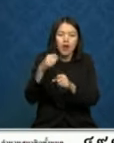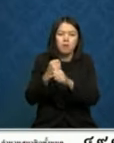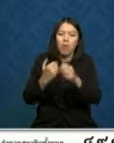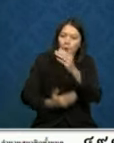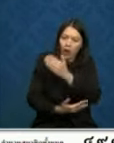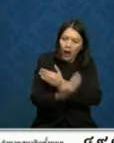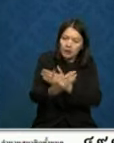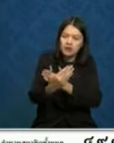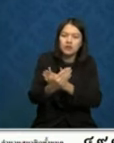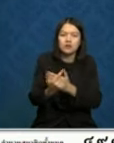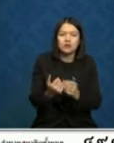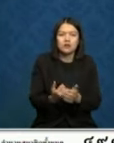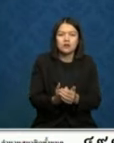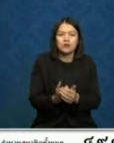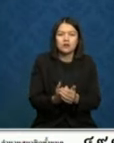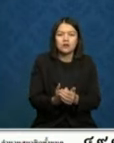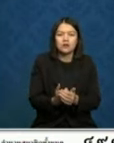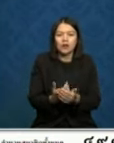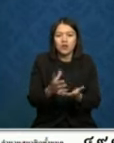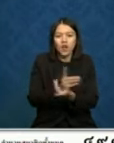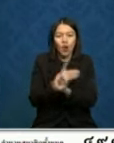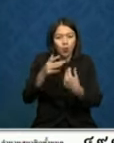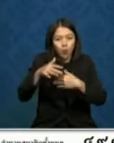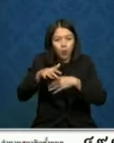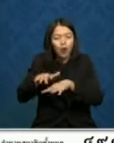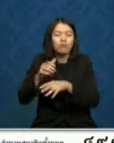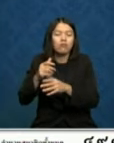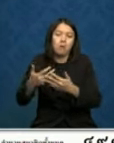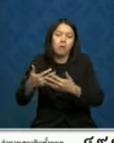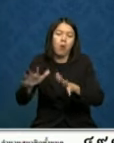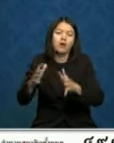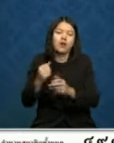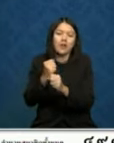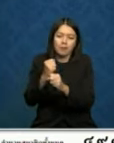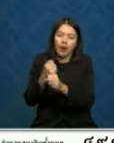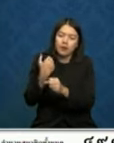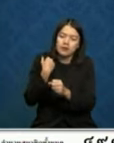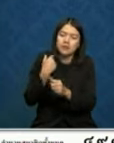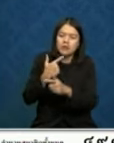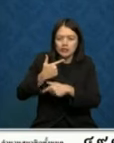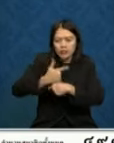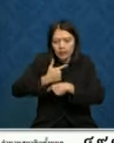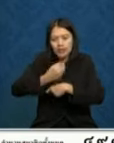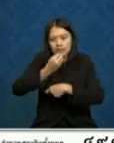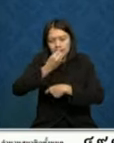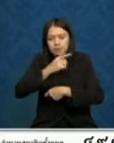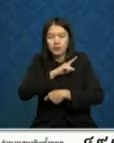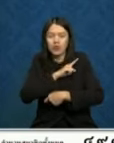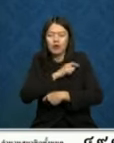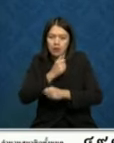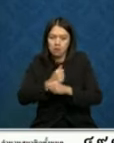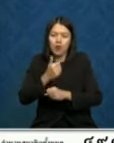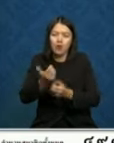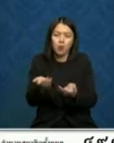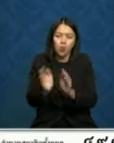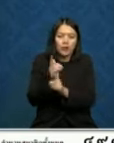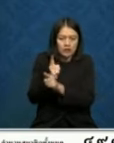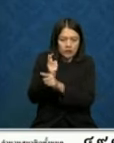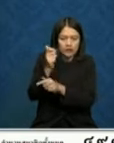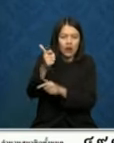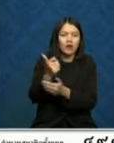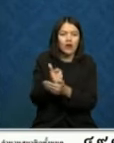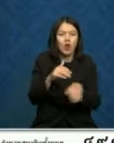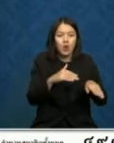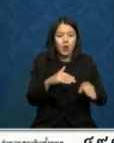โอกาสนะคะในการกลับคืนสู่สังคมมีงานมีรายได้และสามารถเลี้ยงชีพตนเองได้ค่ะและสำหรับโครงการเตรียมความพร้